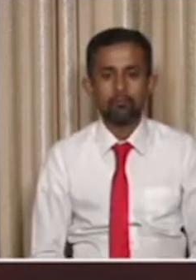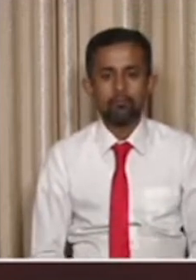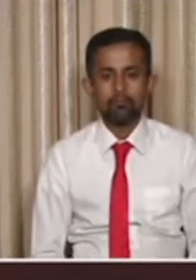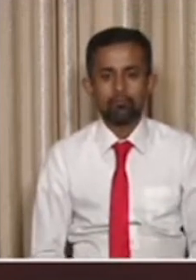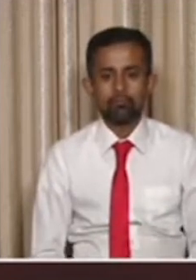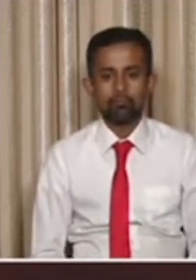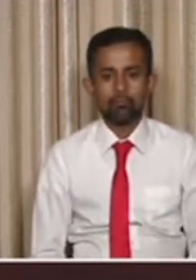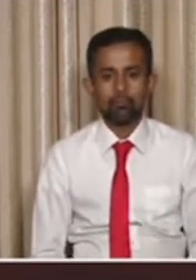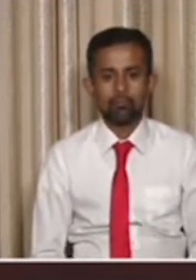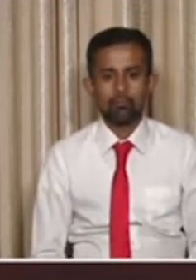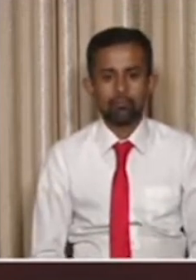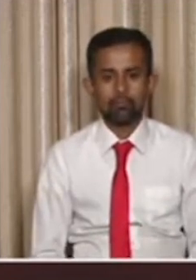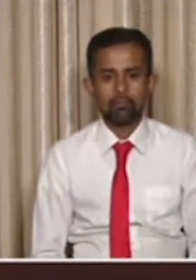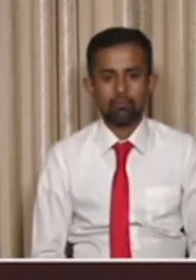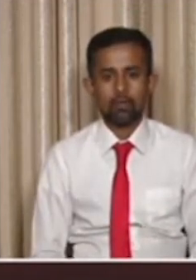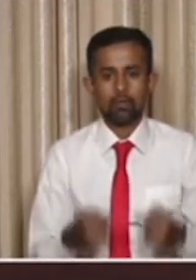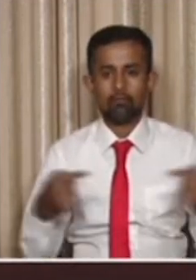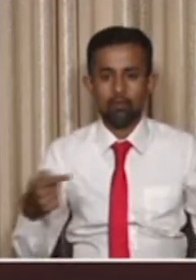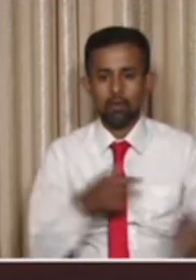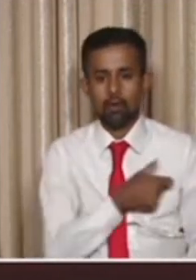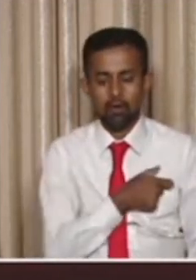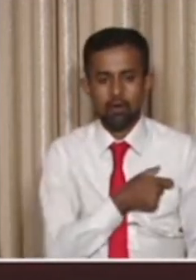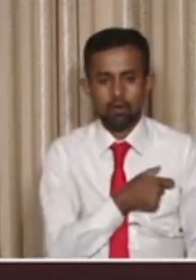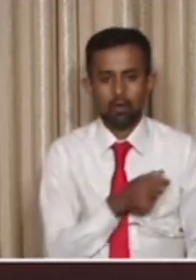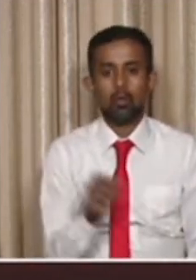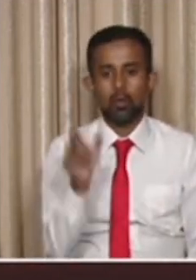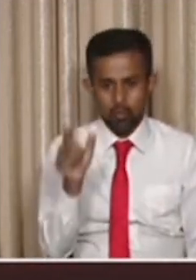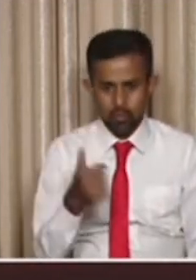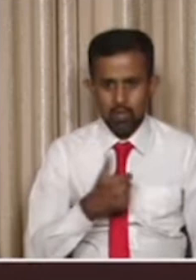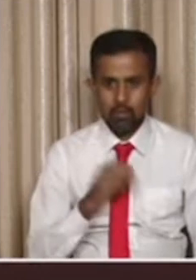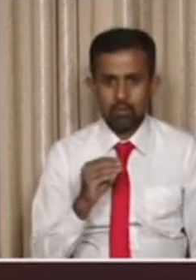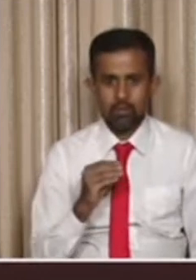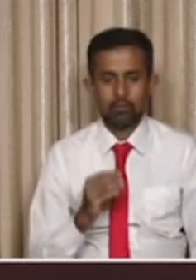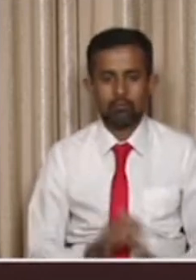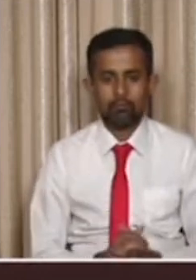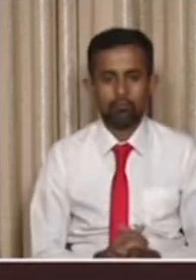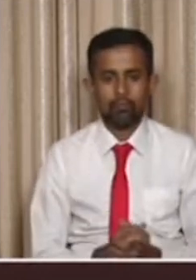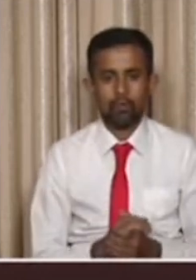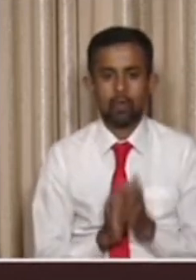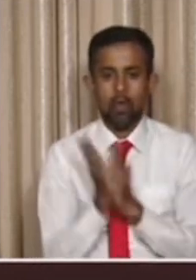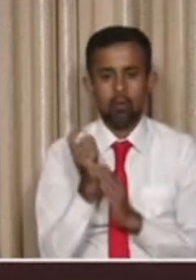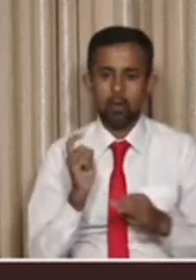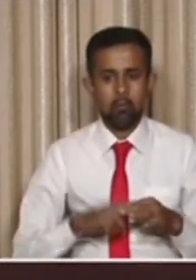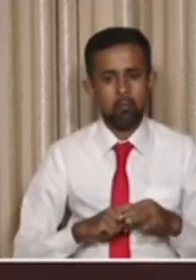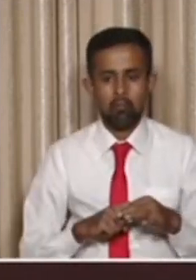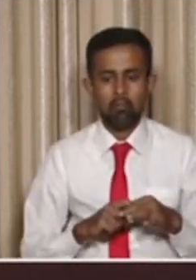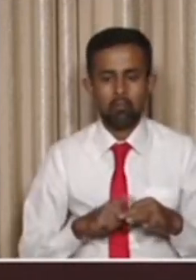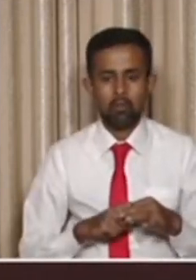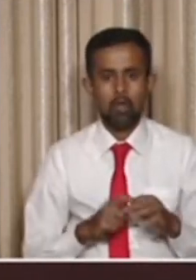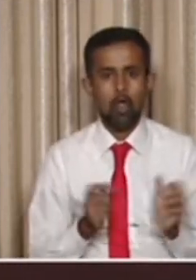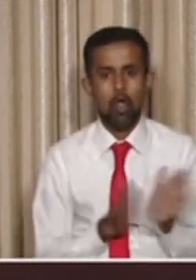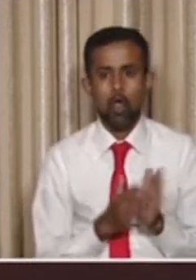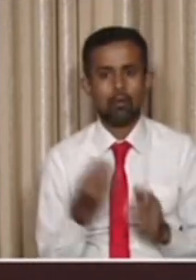Nenek pahedil. Dah, macam mana tu? Maaf, tu maaf. Ikan kau ini, mana? Mereka itu berapa prospek kat kita? Mereka berapa prospek kami